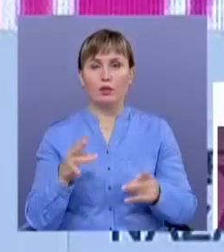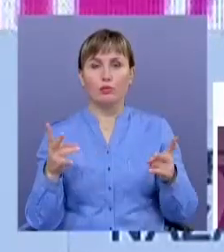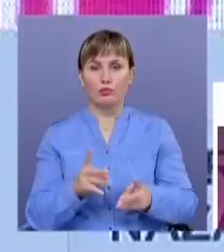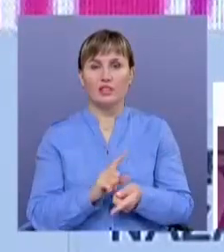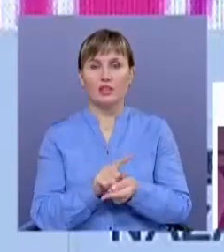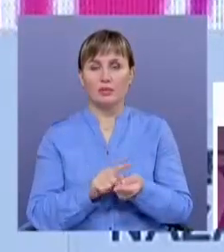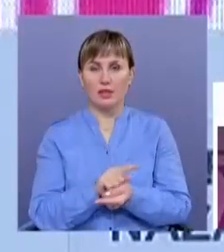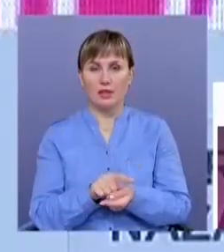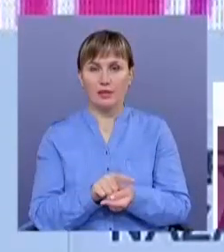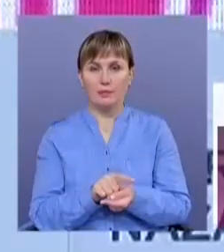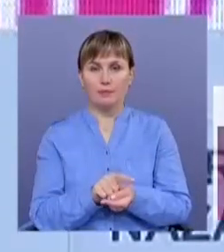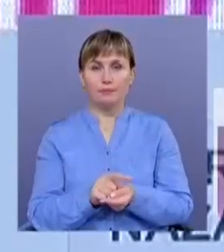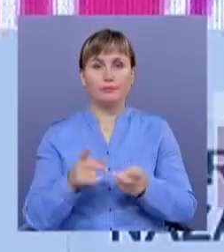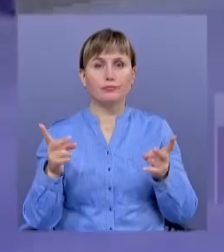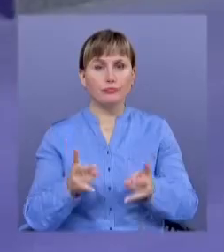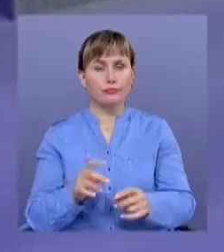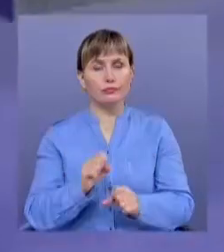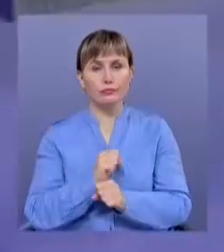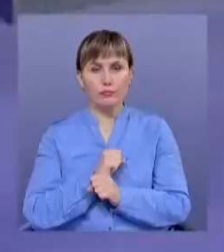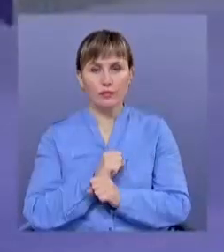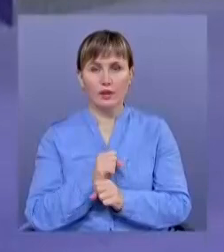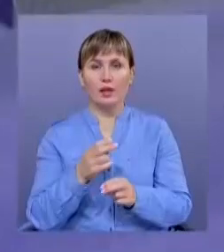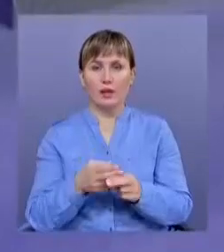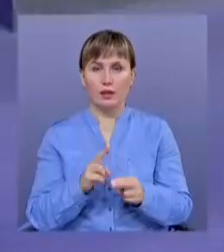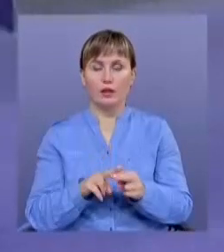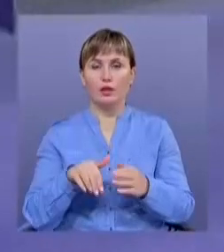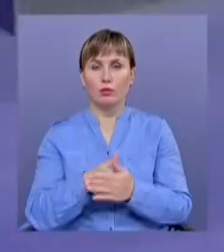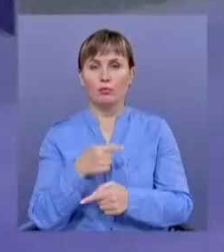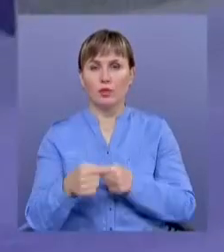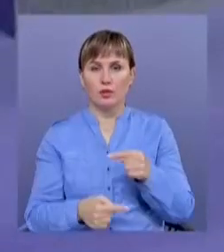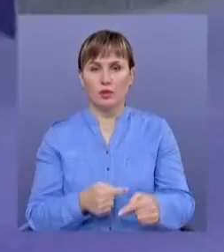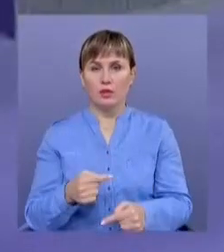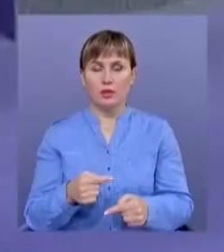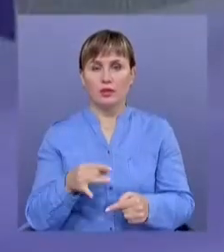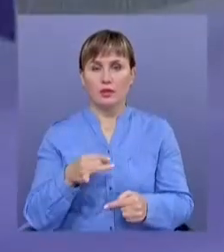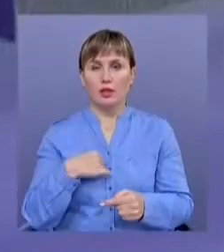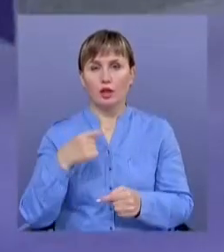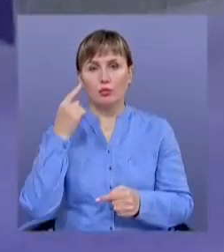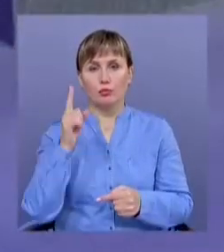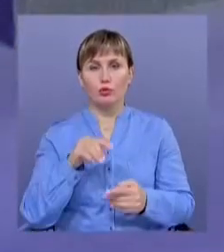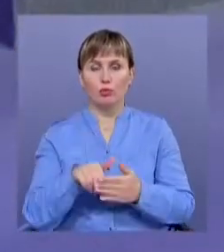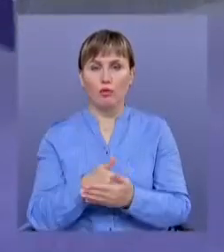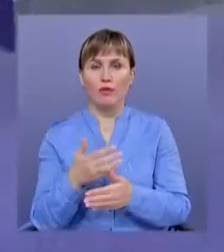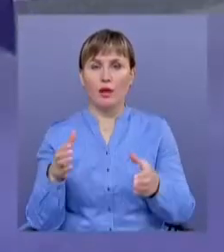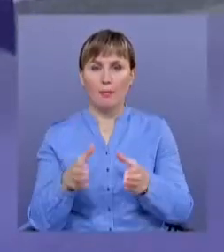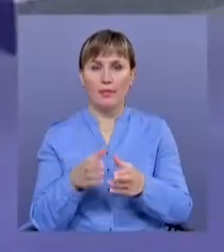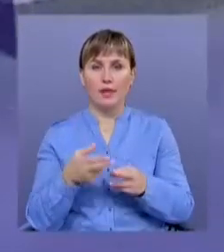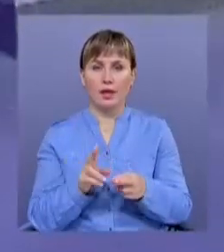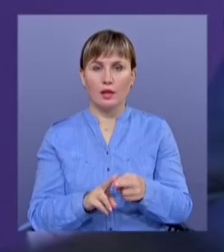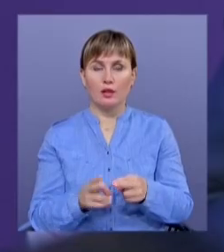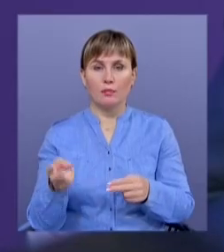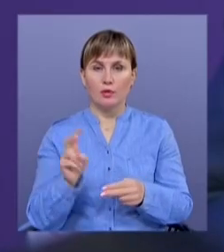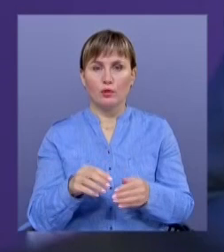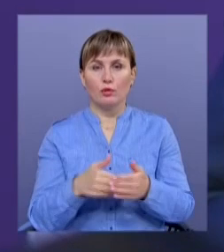изменения, нужен новый подход, новое поколение. Я думаю, что новая команда, которая придет,